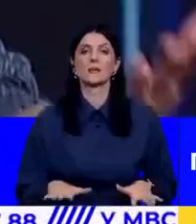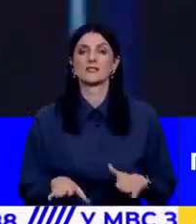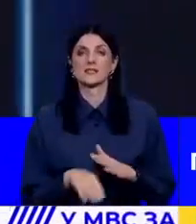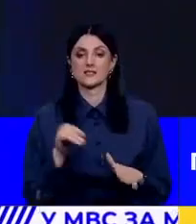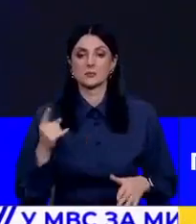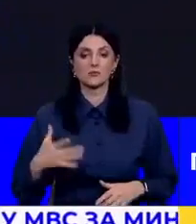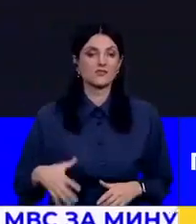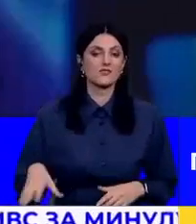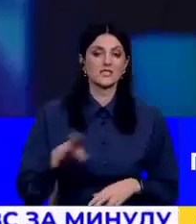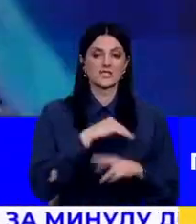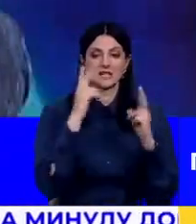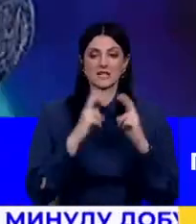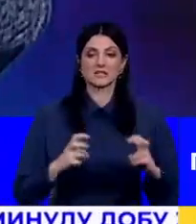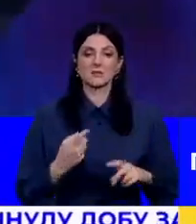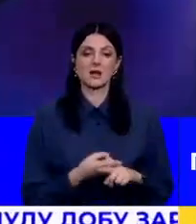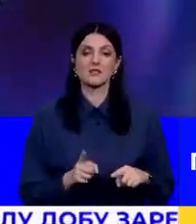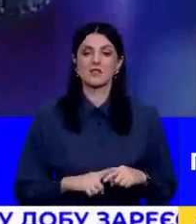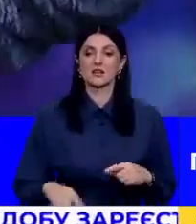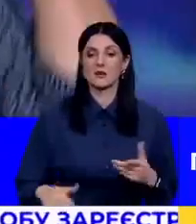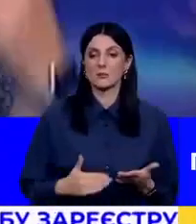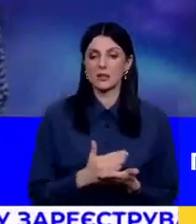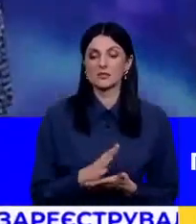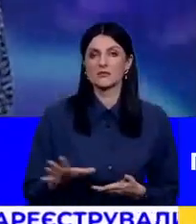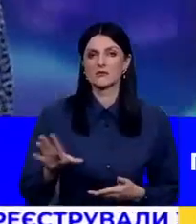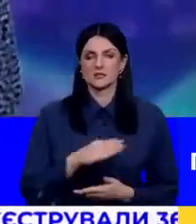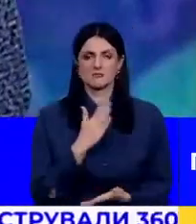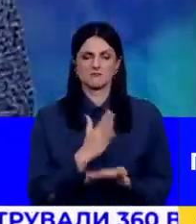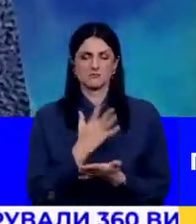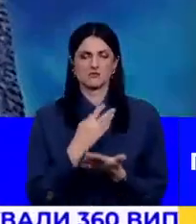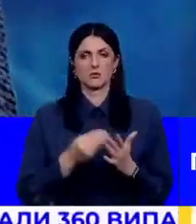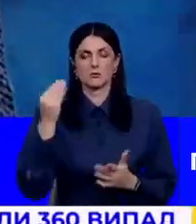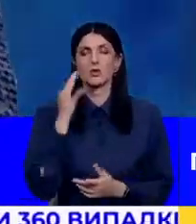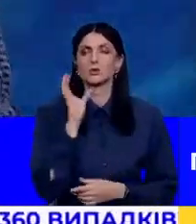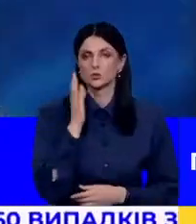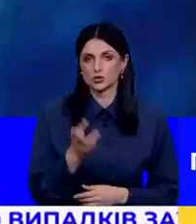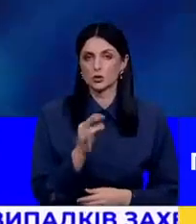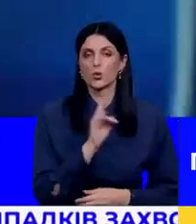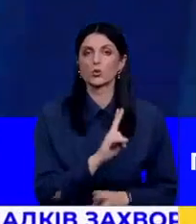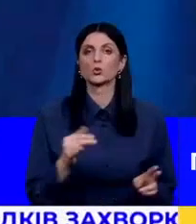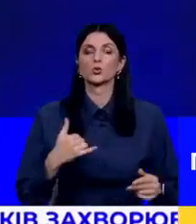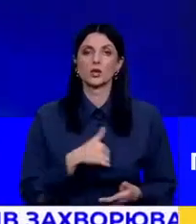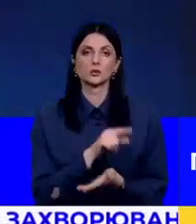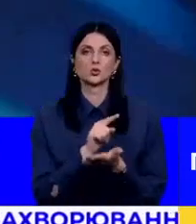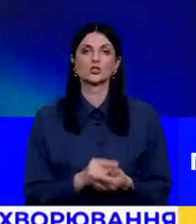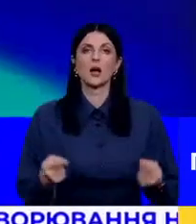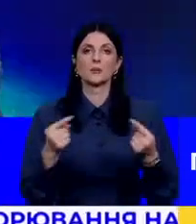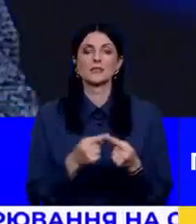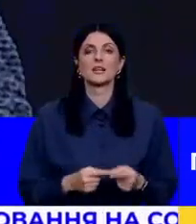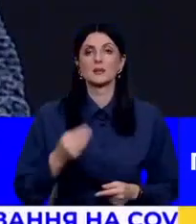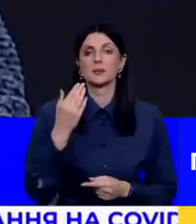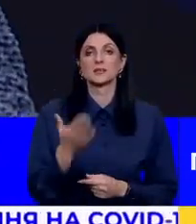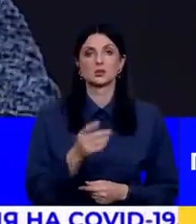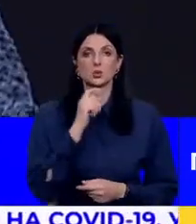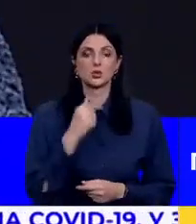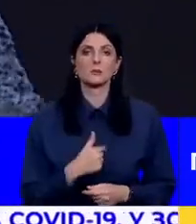все разбираются в этой политике, все заняли какую-то позицию. Слушайте, но кто у нас должен определять позицию Украины в целом. Мы,